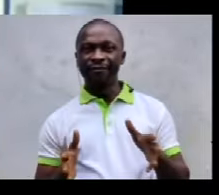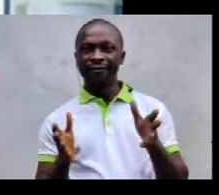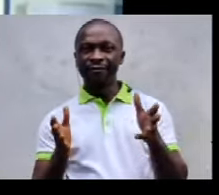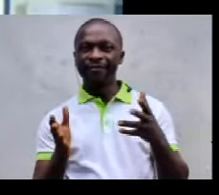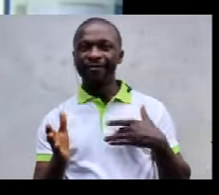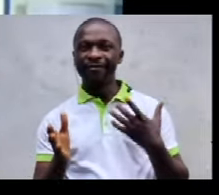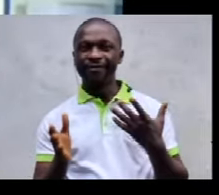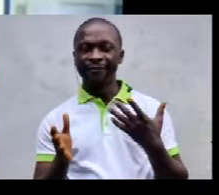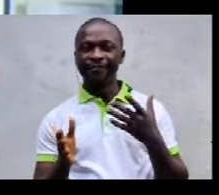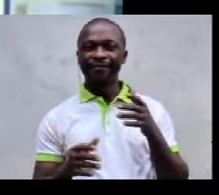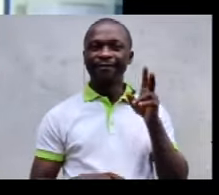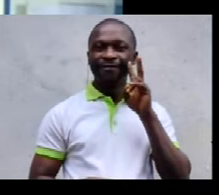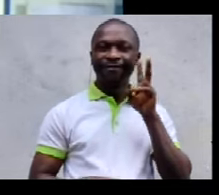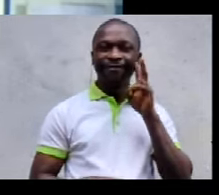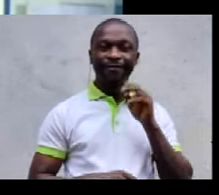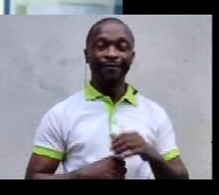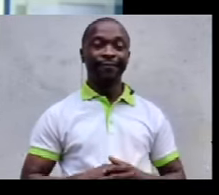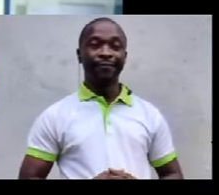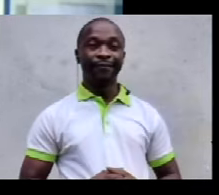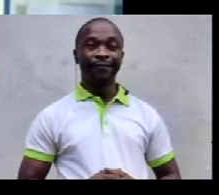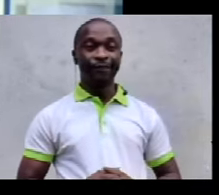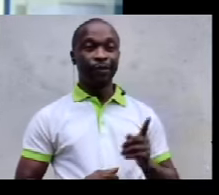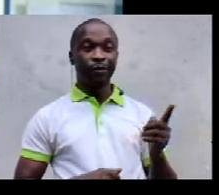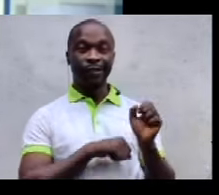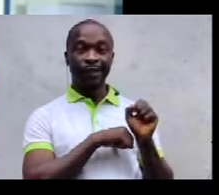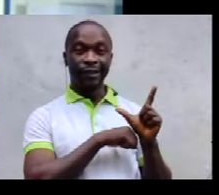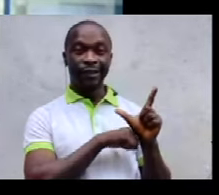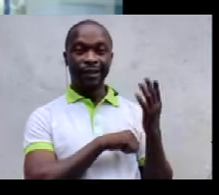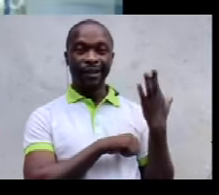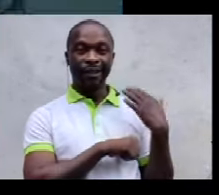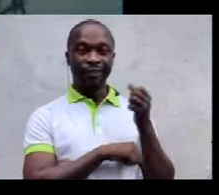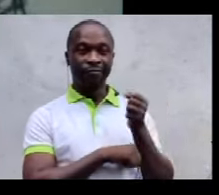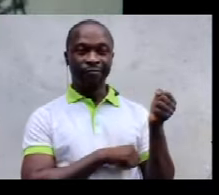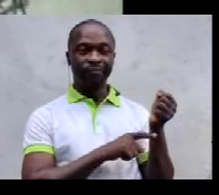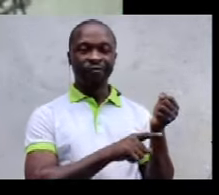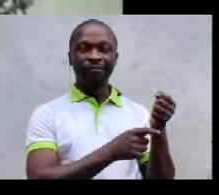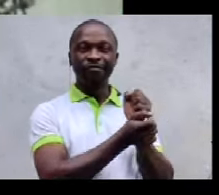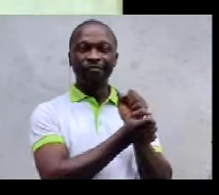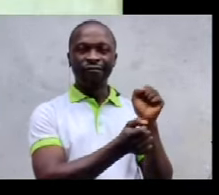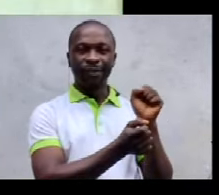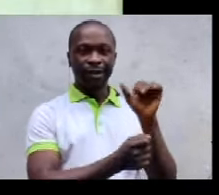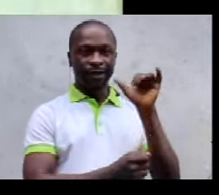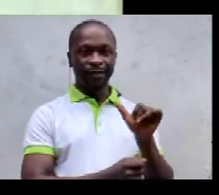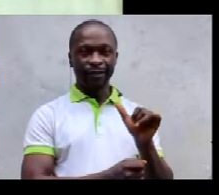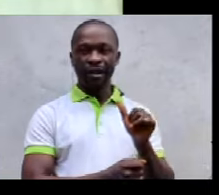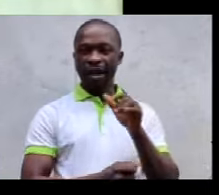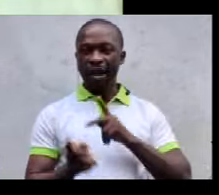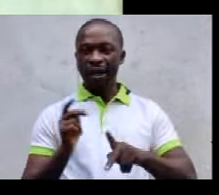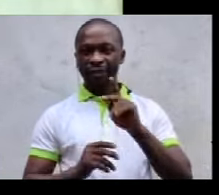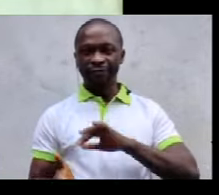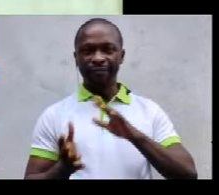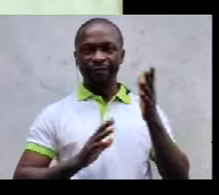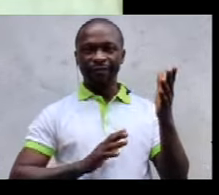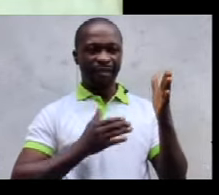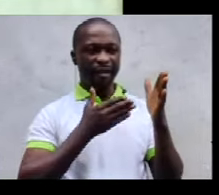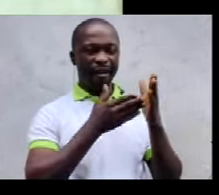journal. Et puis au Sénégal, Ousmane Sonko est libre mais sous contrôle judiciaire. Il a été inculpé